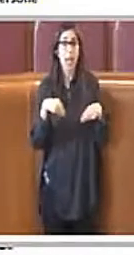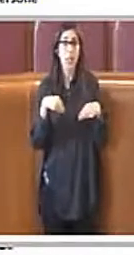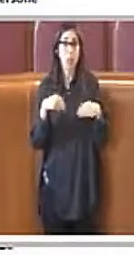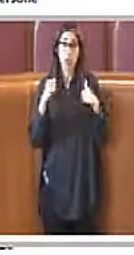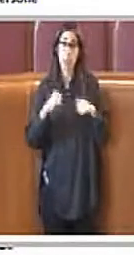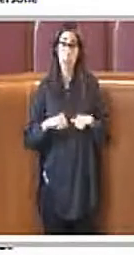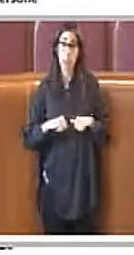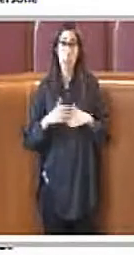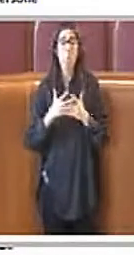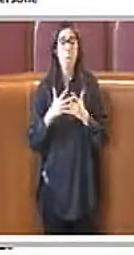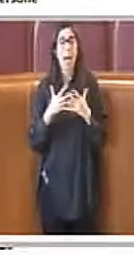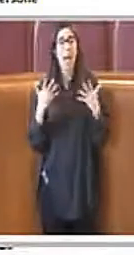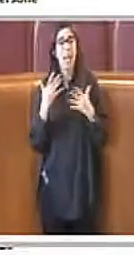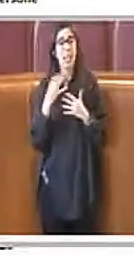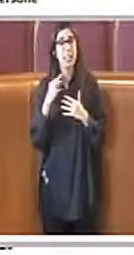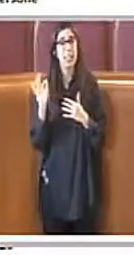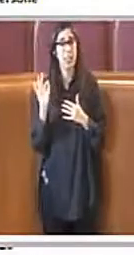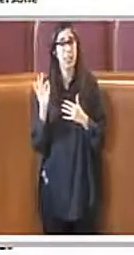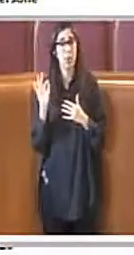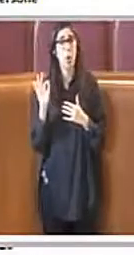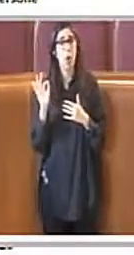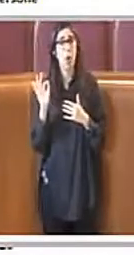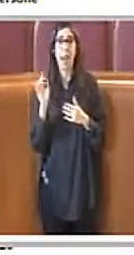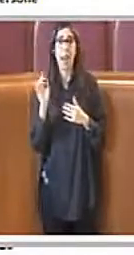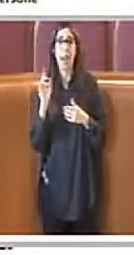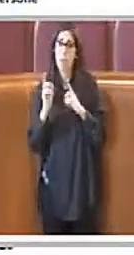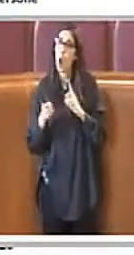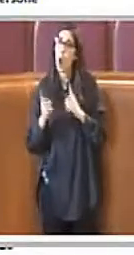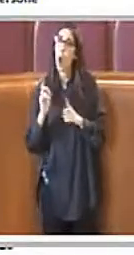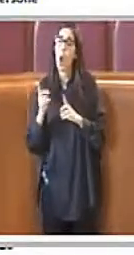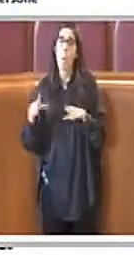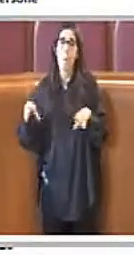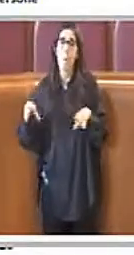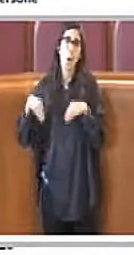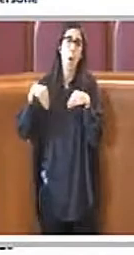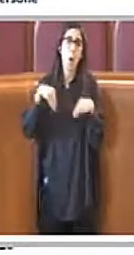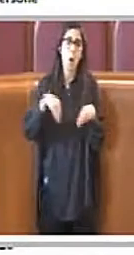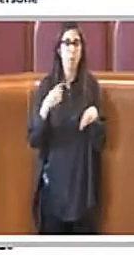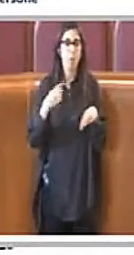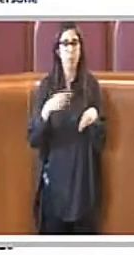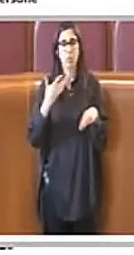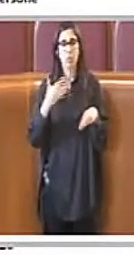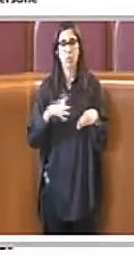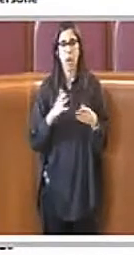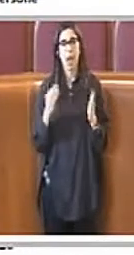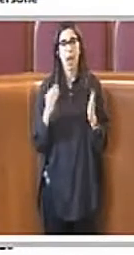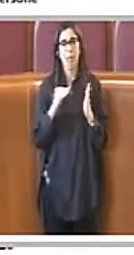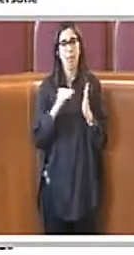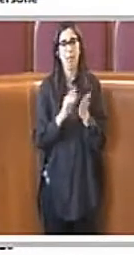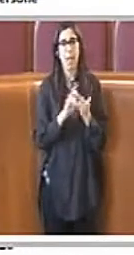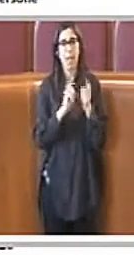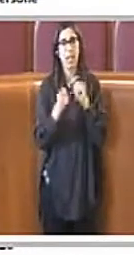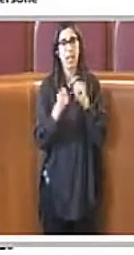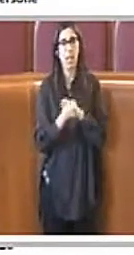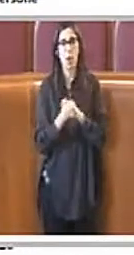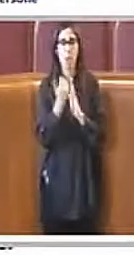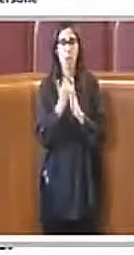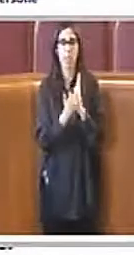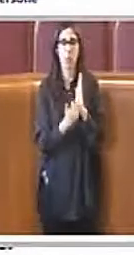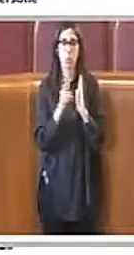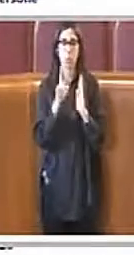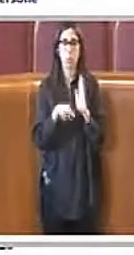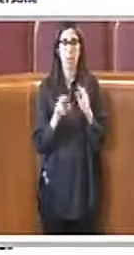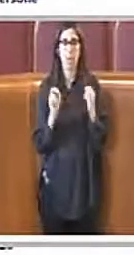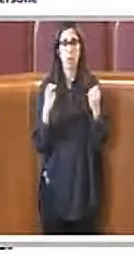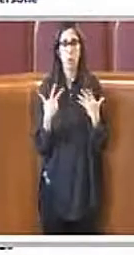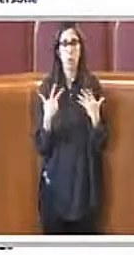quelli ad iniziativa popolare, che sono poi stati oggetto della nostra riforma statutaria del 2018, della quale poi